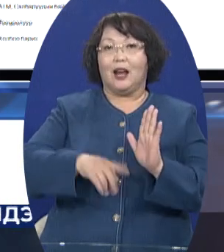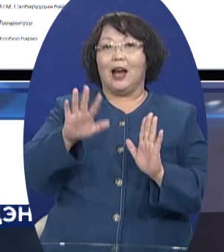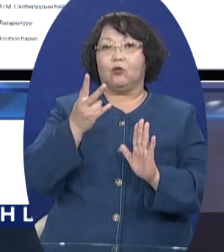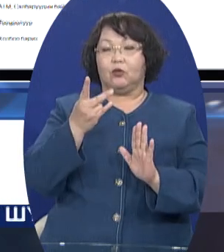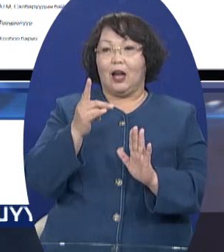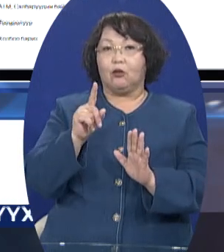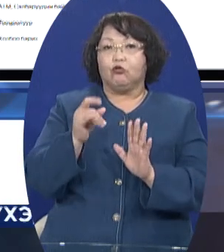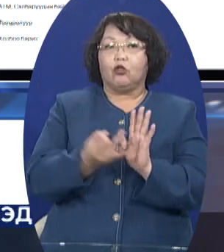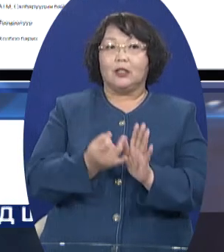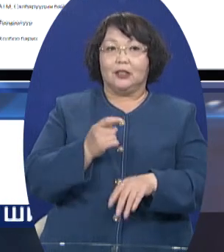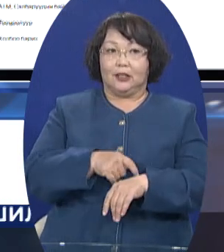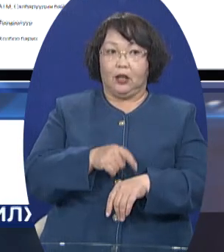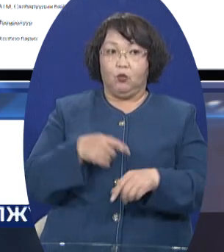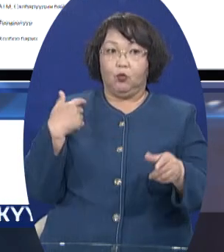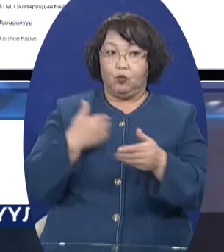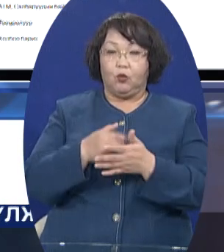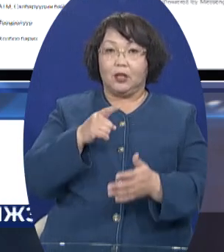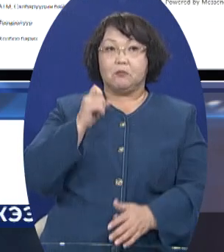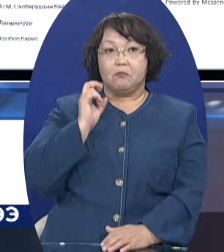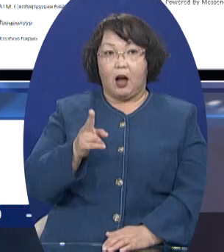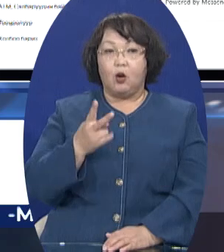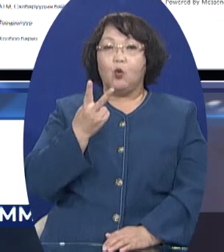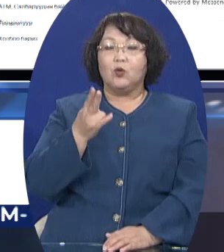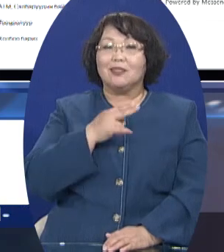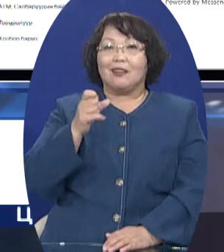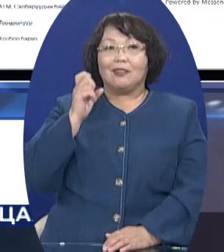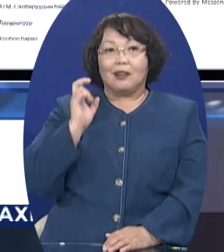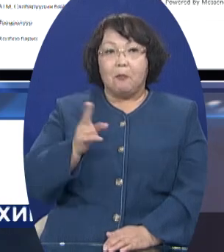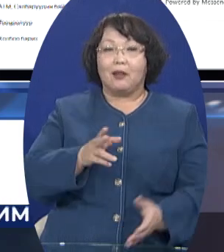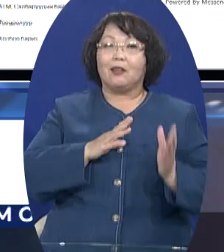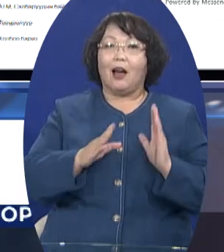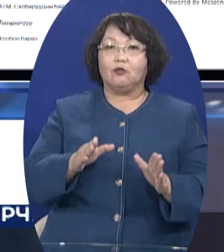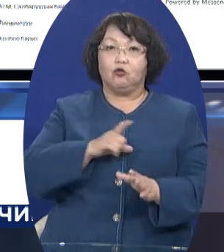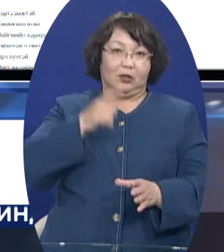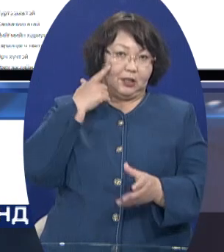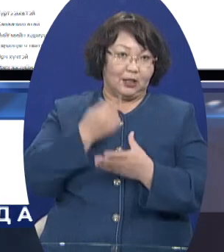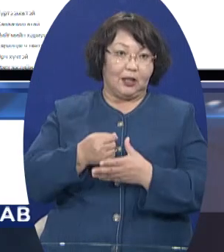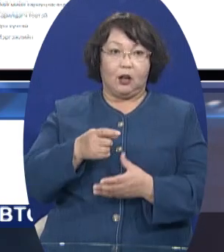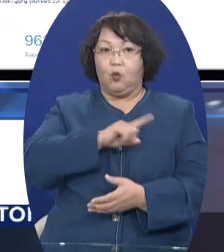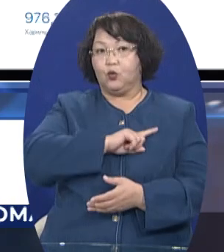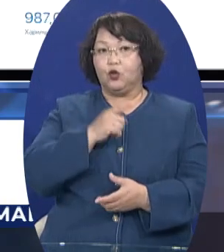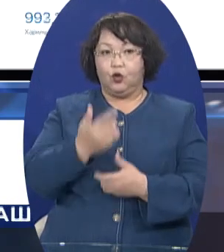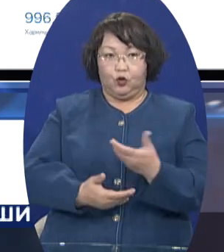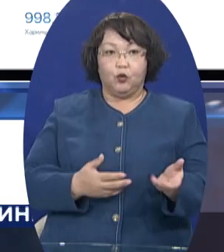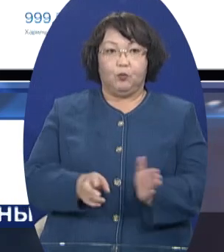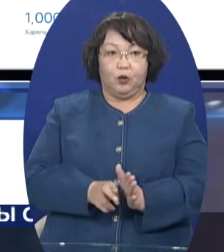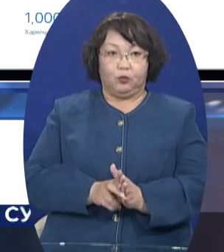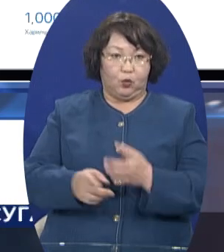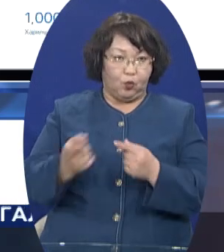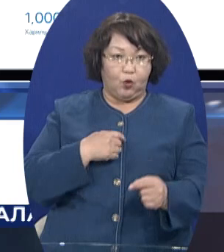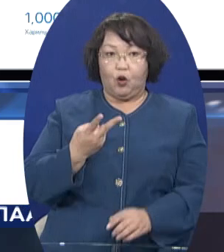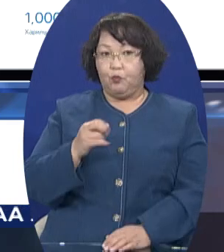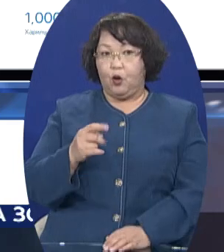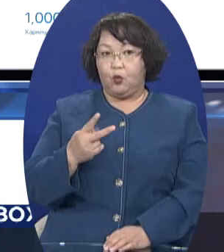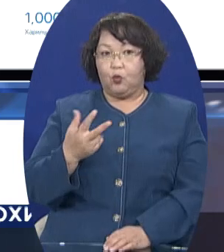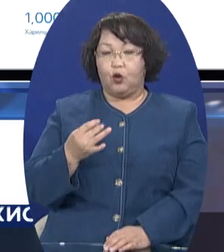өөр тойрхон хас банкны салбарт болон үнэт цаасны брокер дилерийн компаниудад хандан өөрийн саналаа үрдчлээ өгөх боломжтой юм а. Хурал 2023 оны